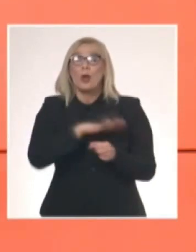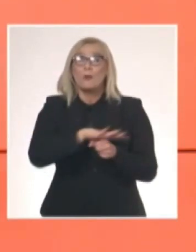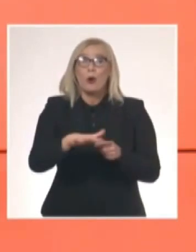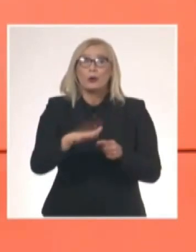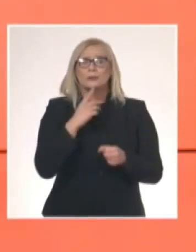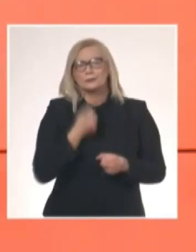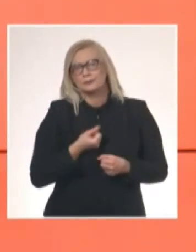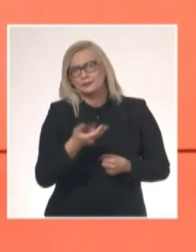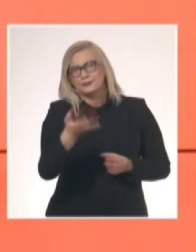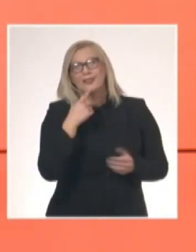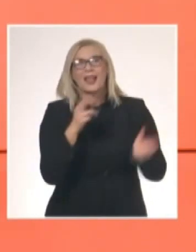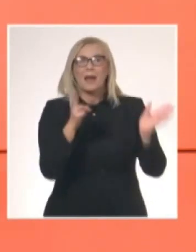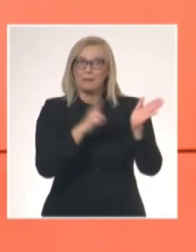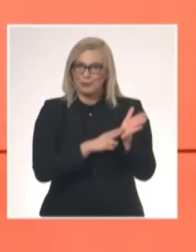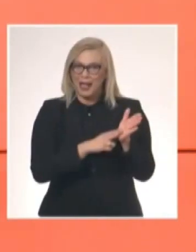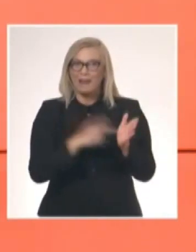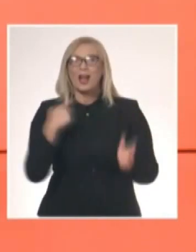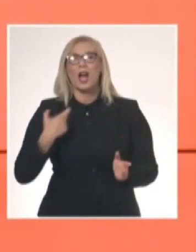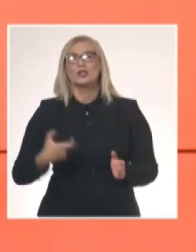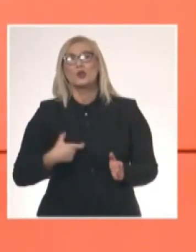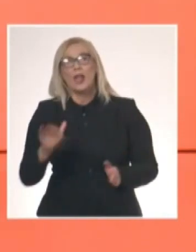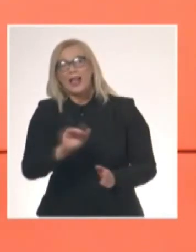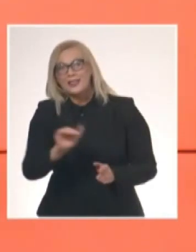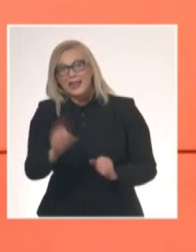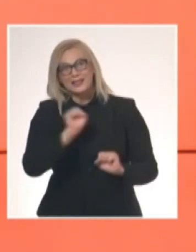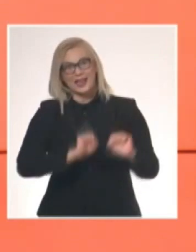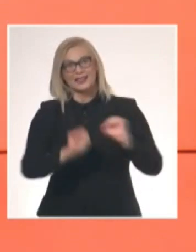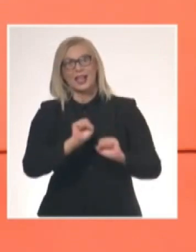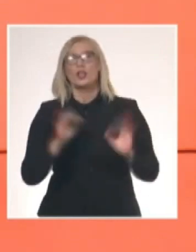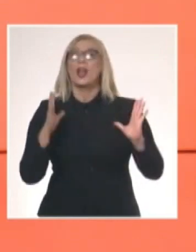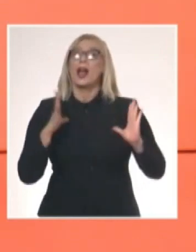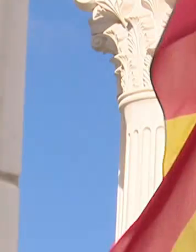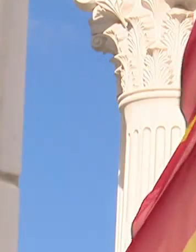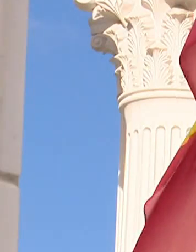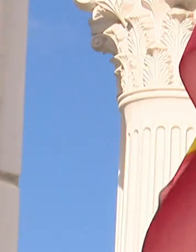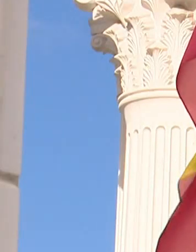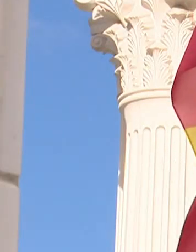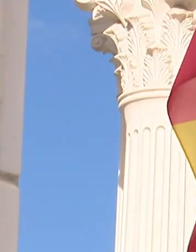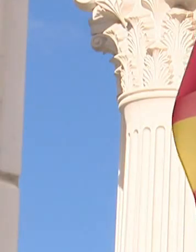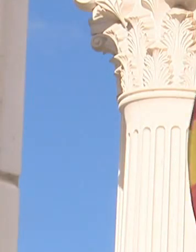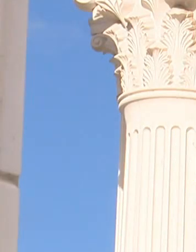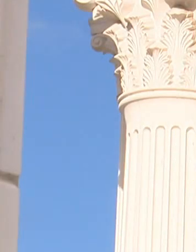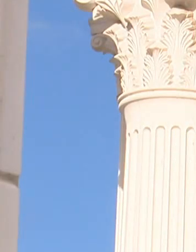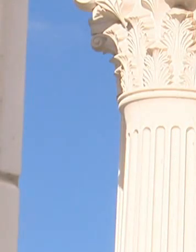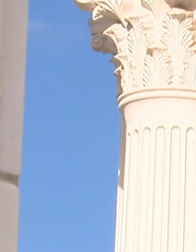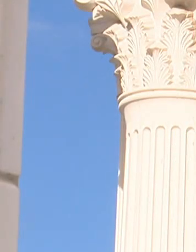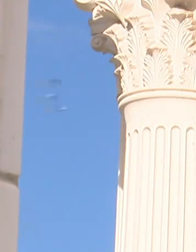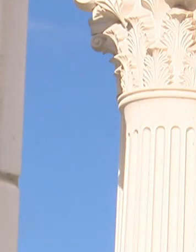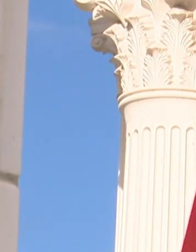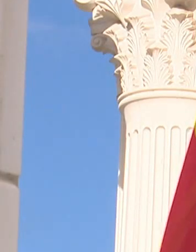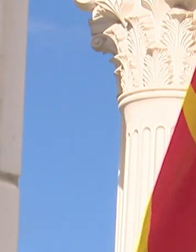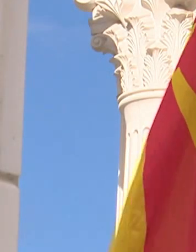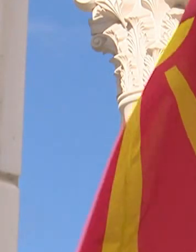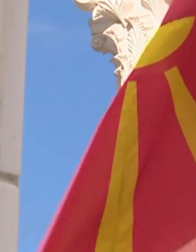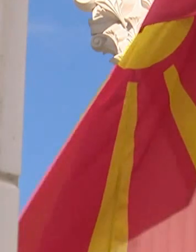propozim bugjetin e ministrisë për vitin 2023. Kjo është strategjia e qeverisë, tha Trençevska në pyetjen e gazetarëve se nëse do të